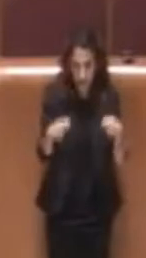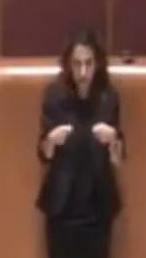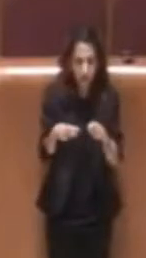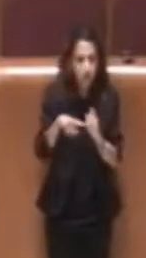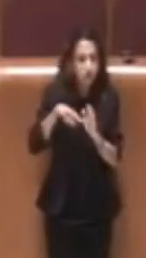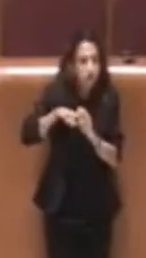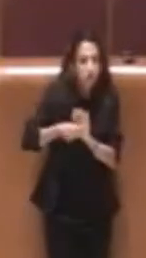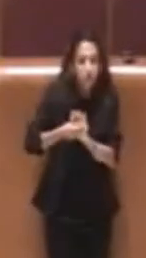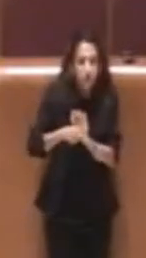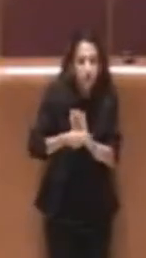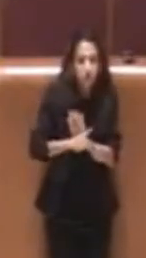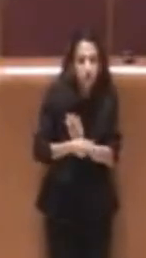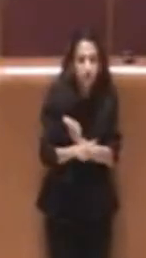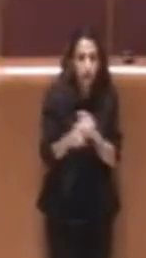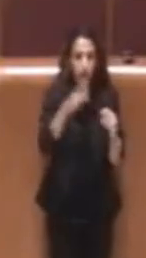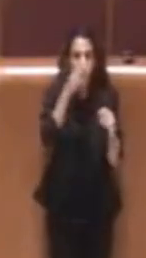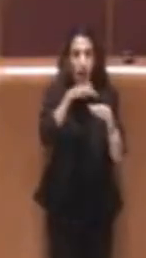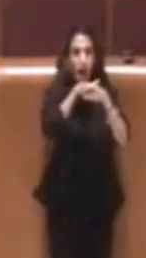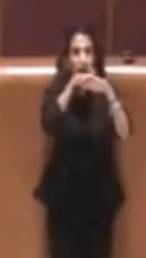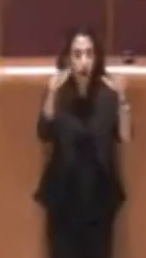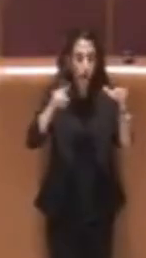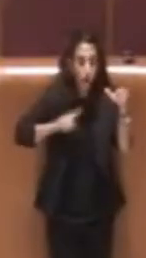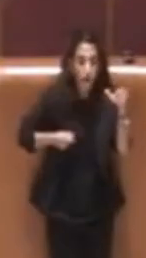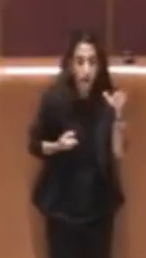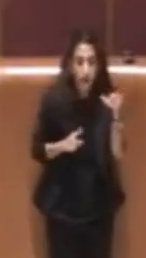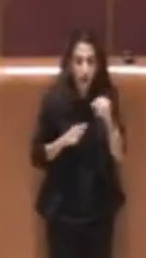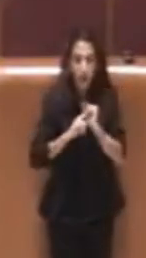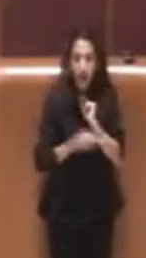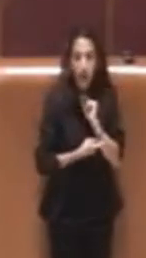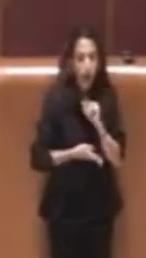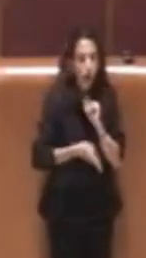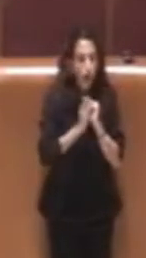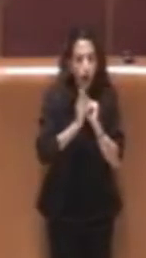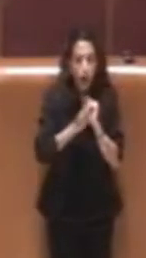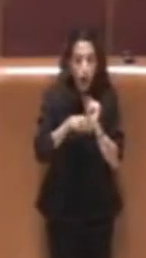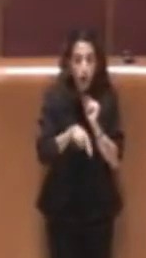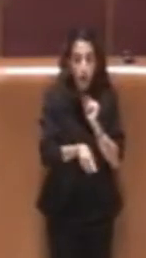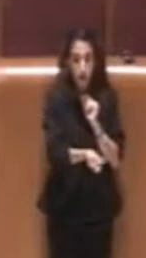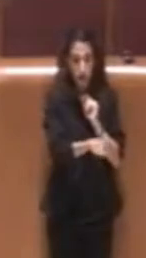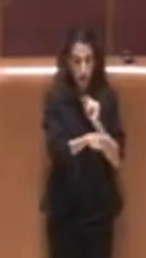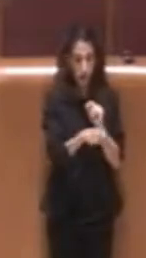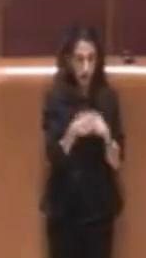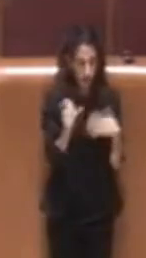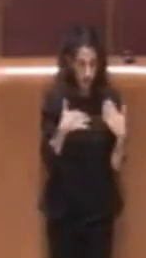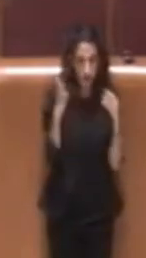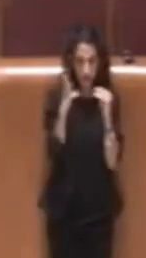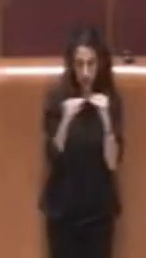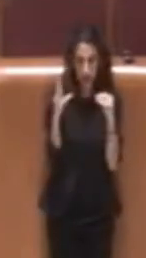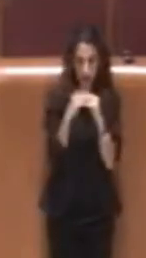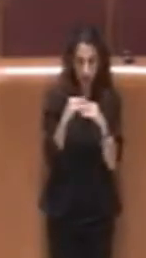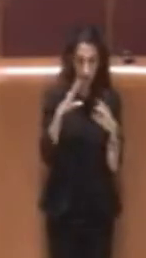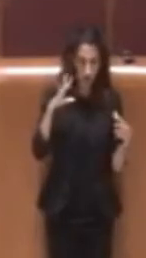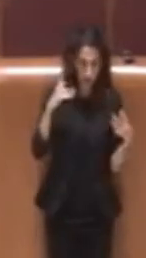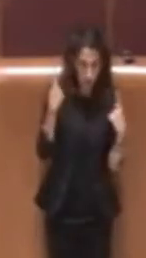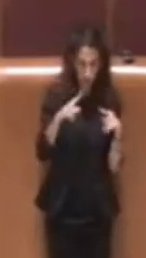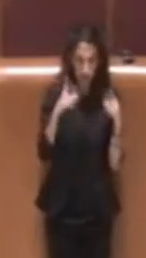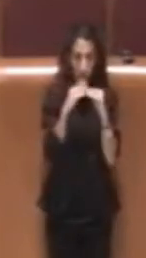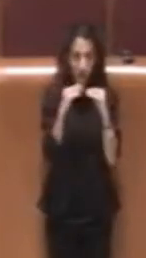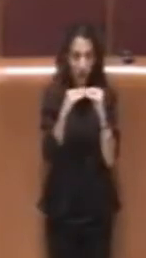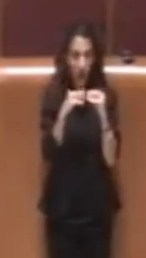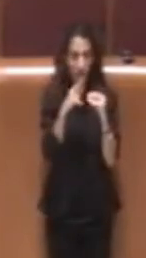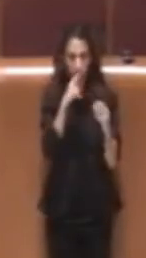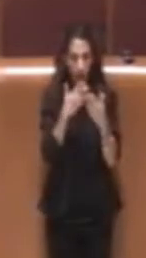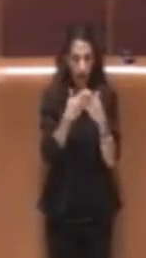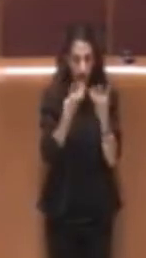e chilometri sotto un parco, quindi tra l'altro anche con la necessità di tutta una serie di infrastrutture correlate per poterlo rendere